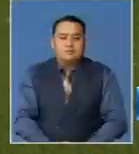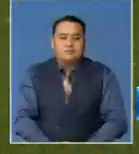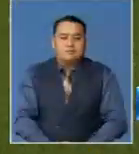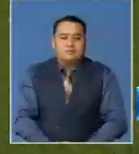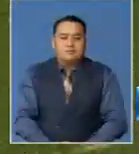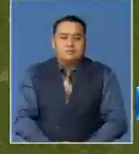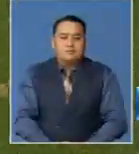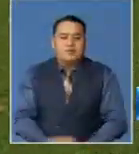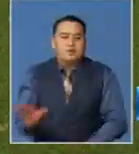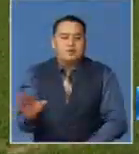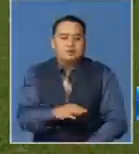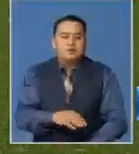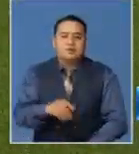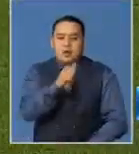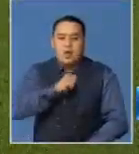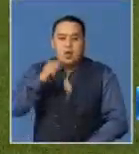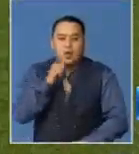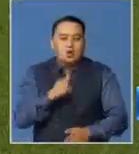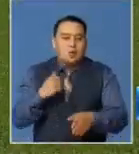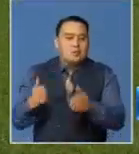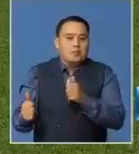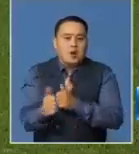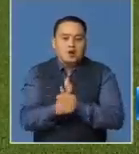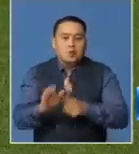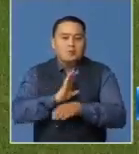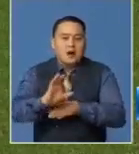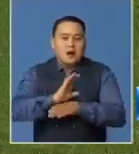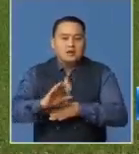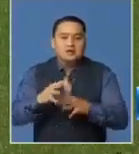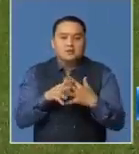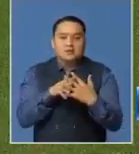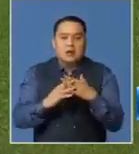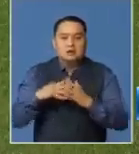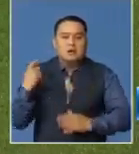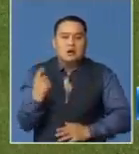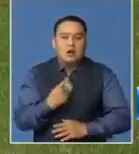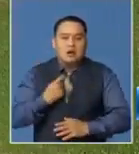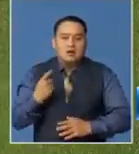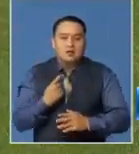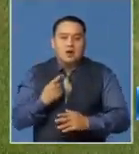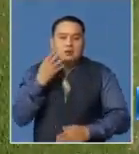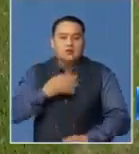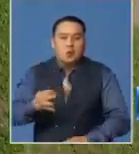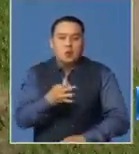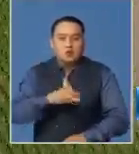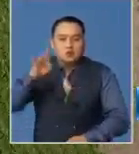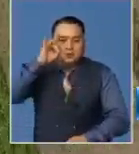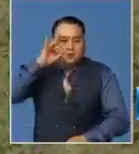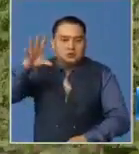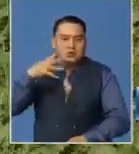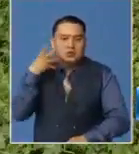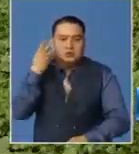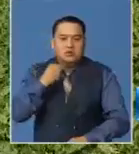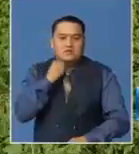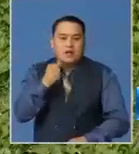никому не секрет область сегодня занимает лидирующие позиции по производству сельскохозяйственных культур также тэсу вернул слабо свекла watch